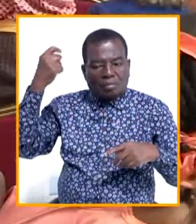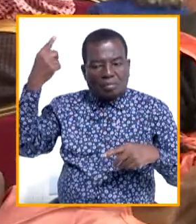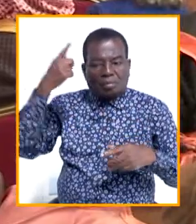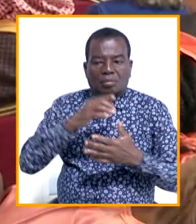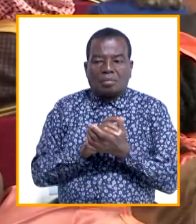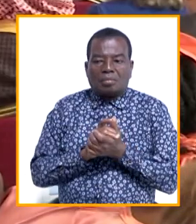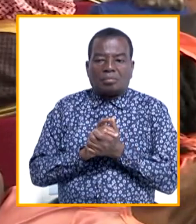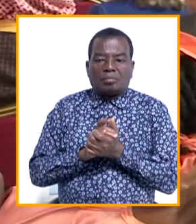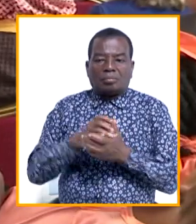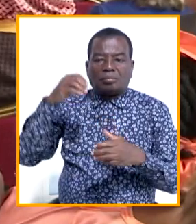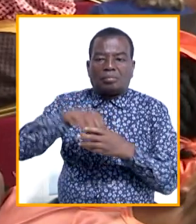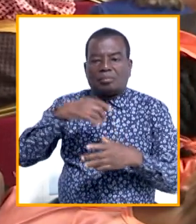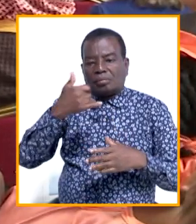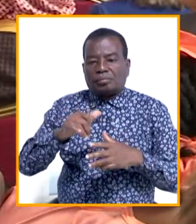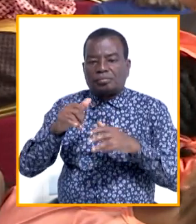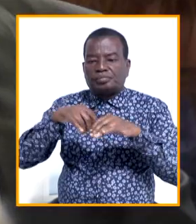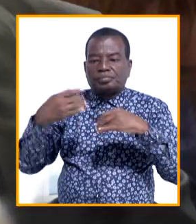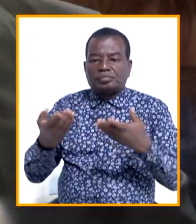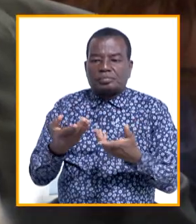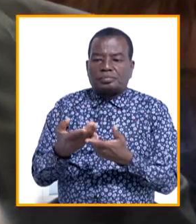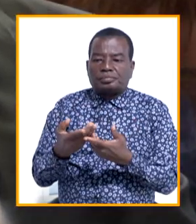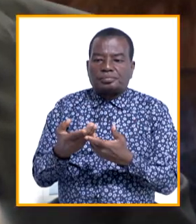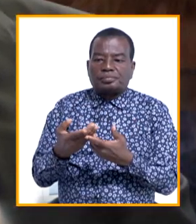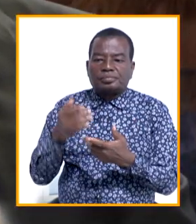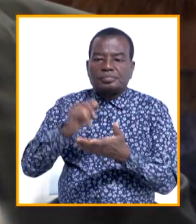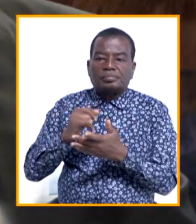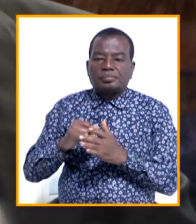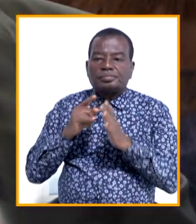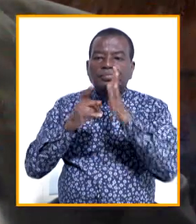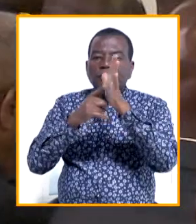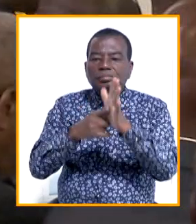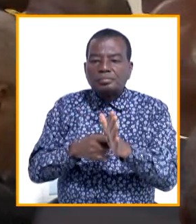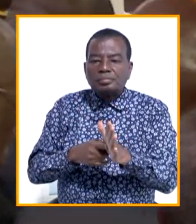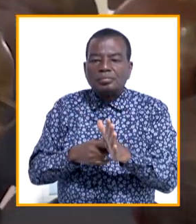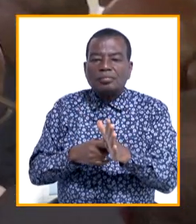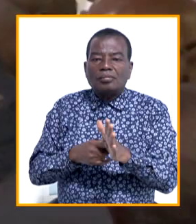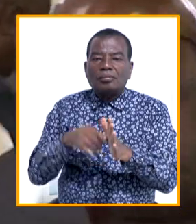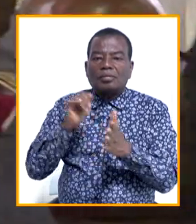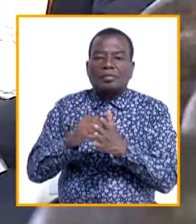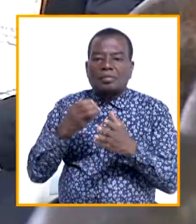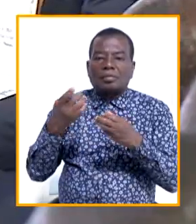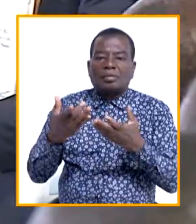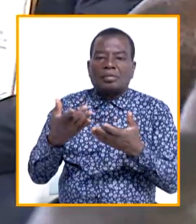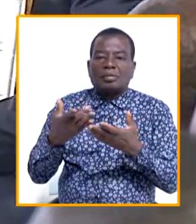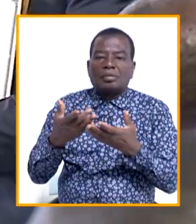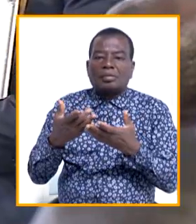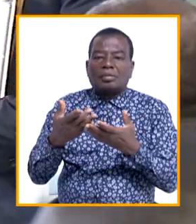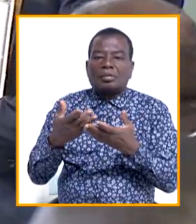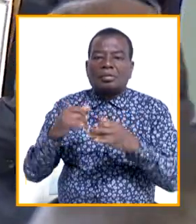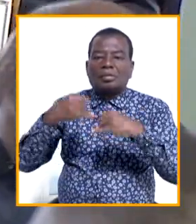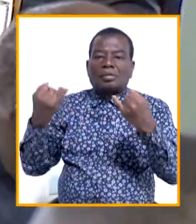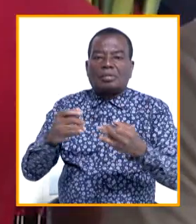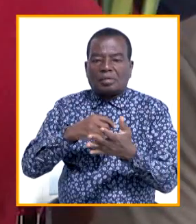loin dans bien d'autres domaines l'agente féminine s'est aussi illustrée de fort belle manière c'est le cas du secteur des médias et de la